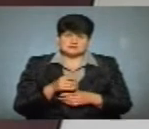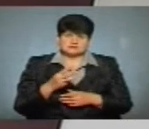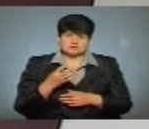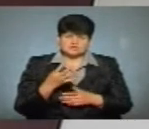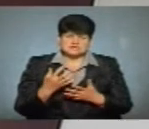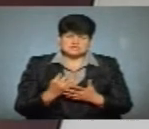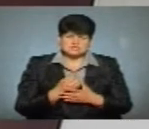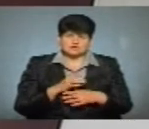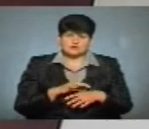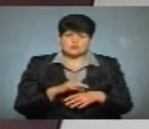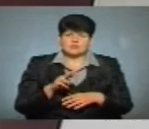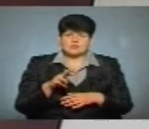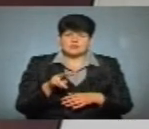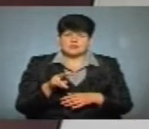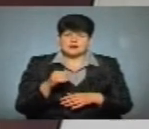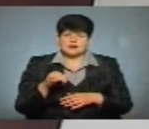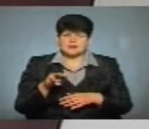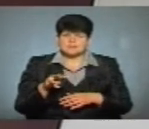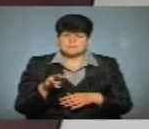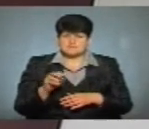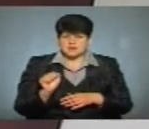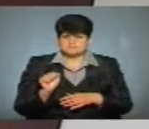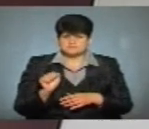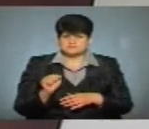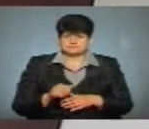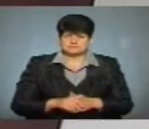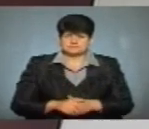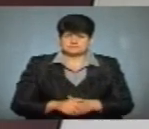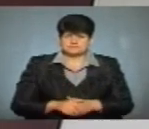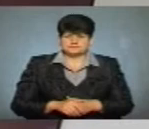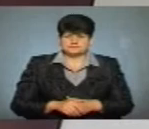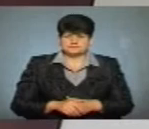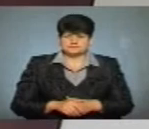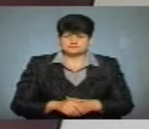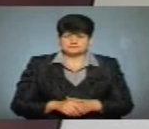Лайма, розповіла завідувачка паразитологічної лабораторії Олена Авсюкевич.